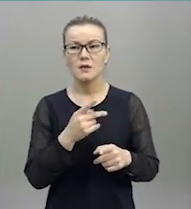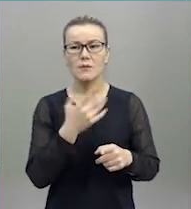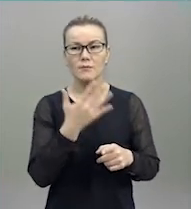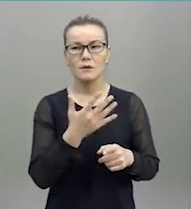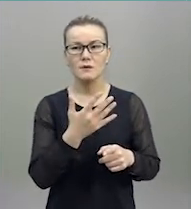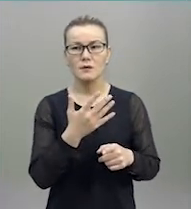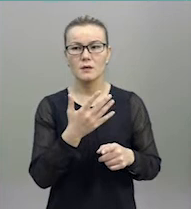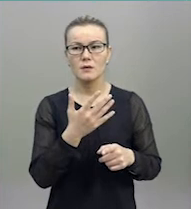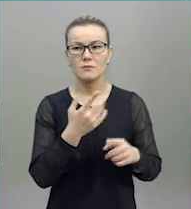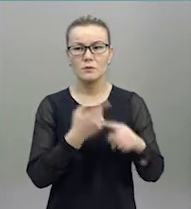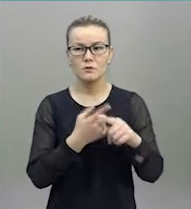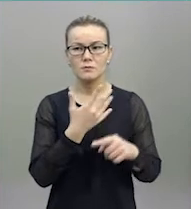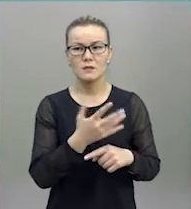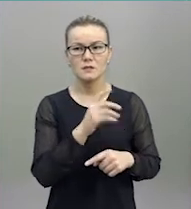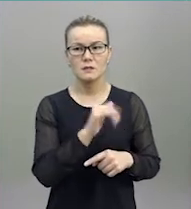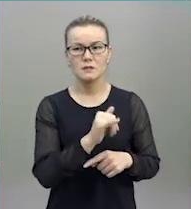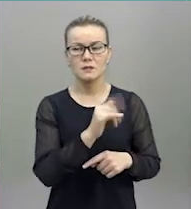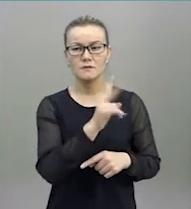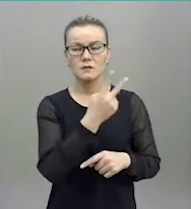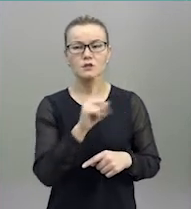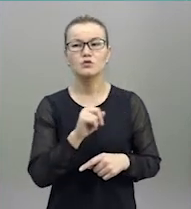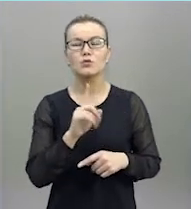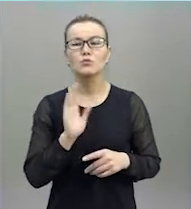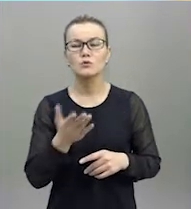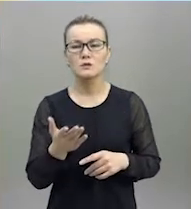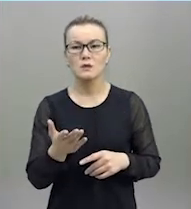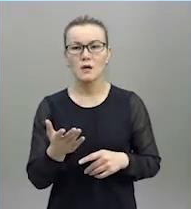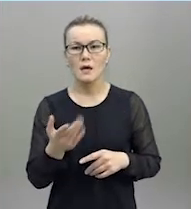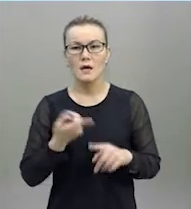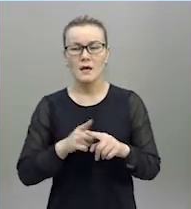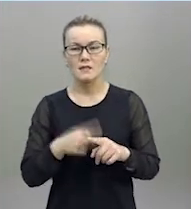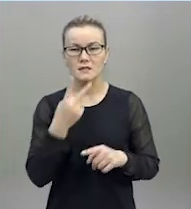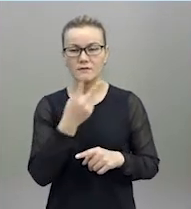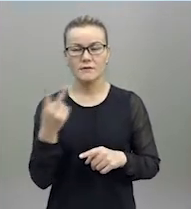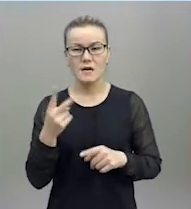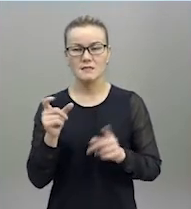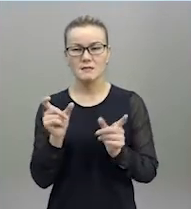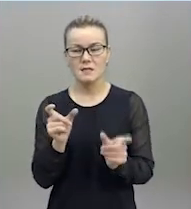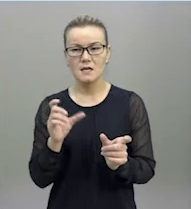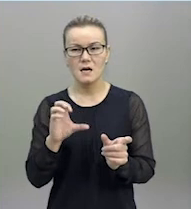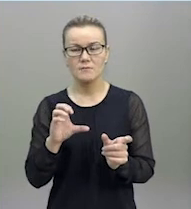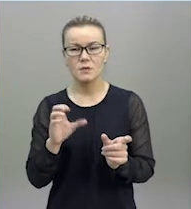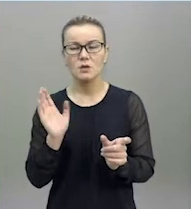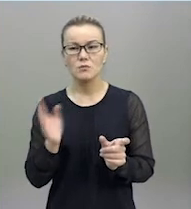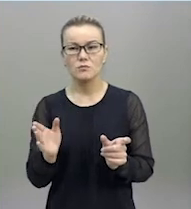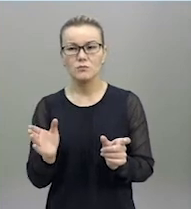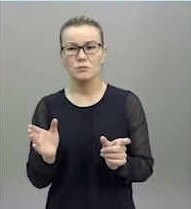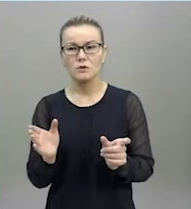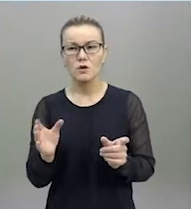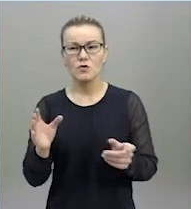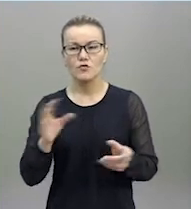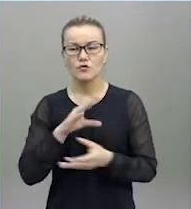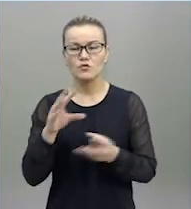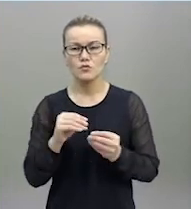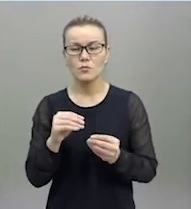в квадрате что произойдет эти два слагаемых в сумме дадут ноль или